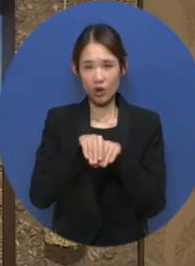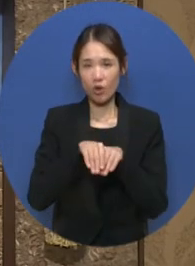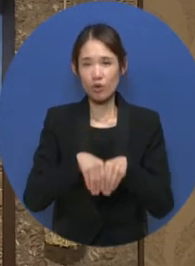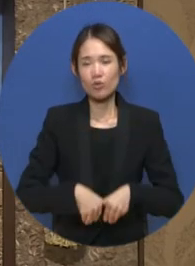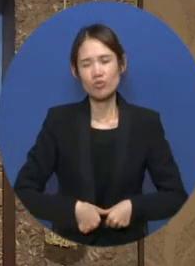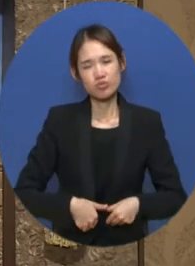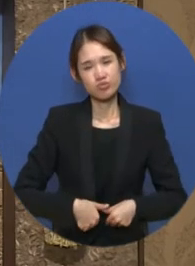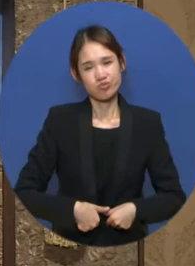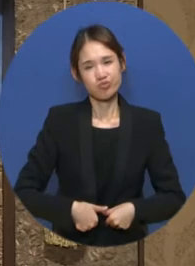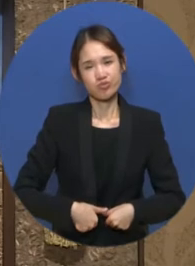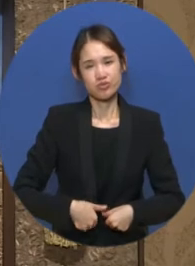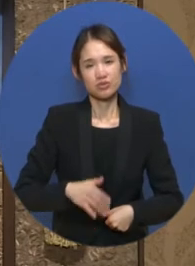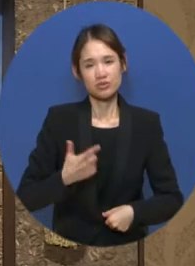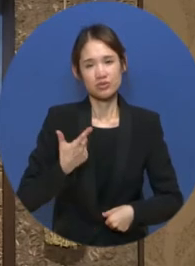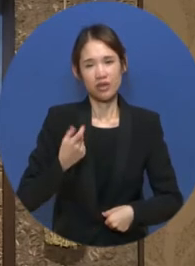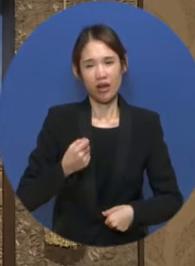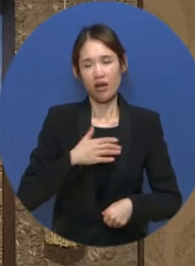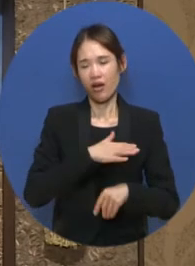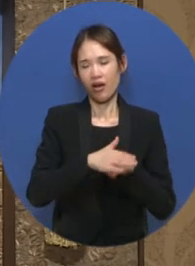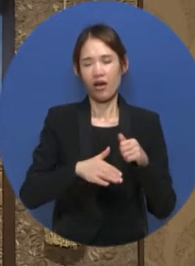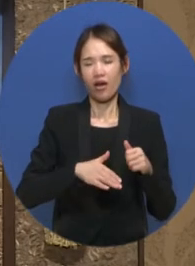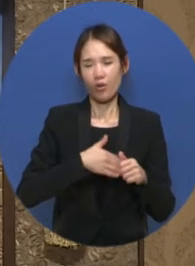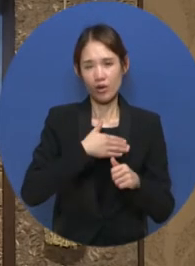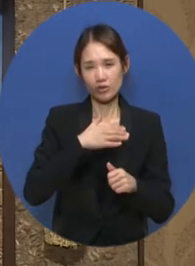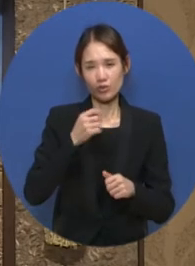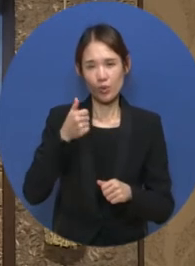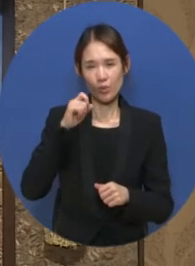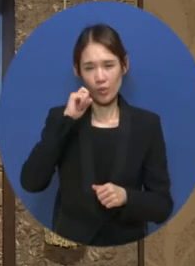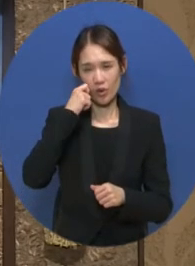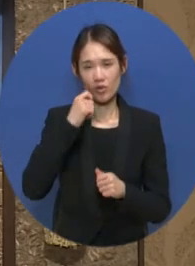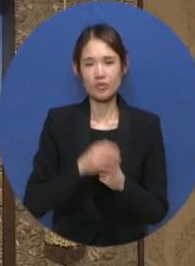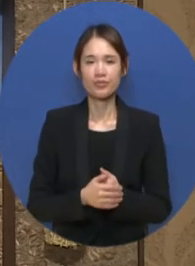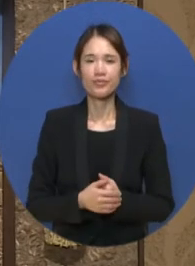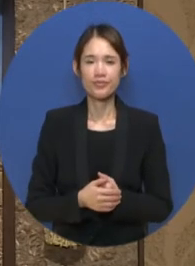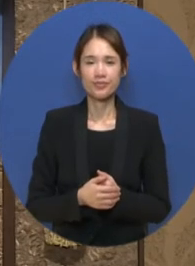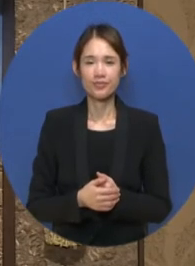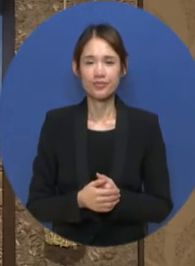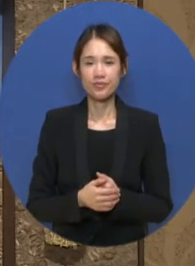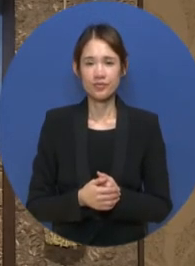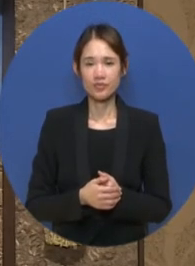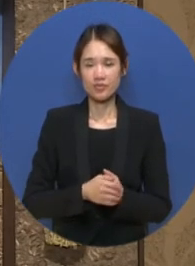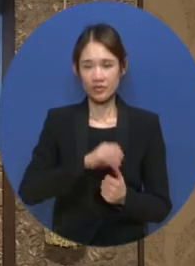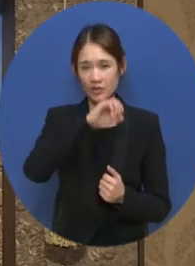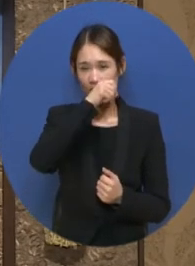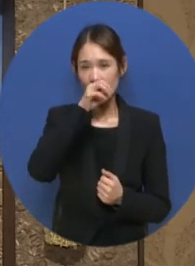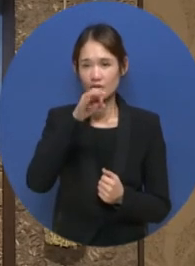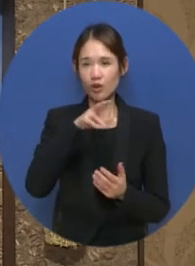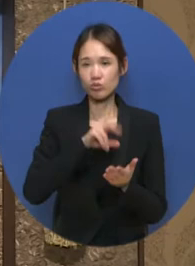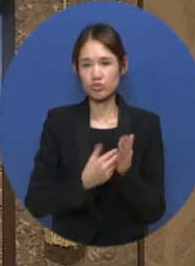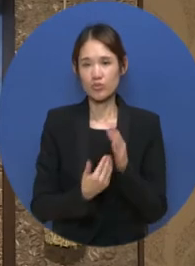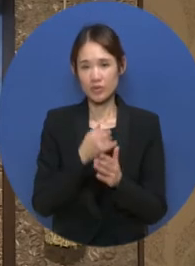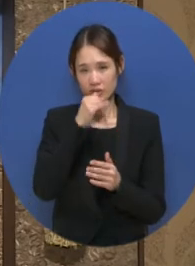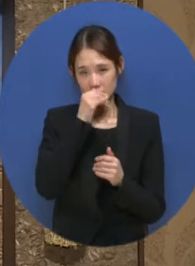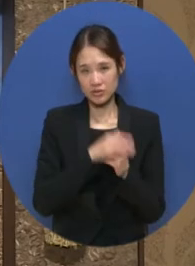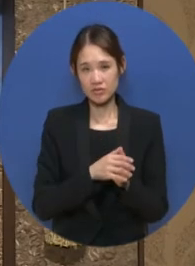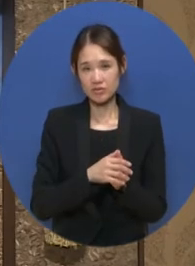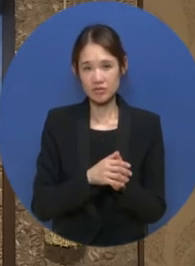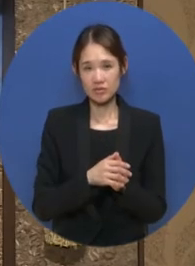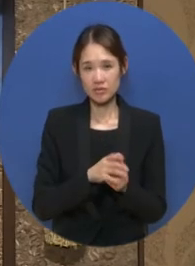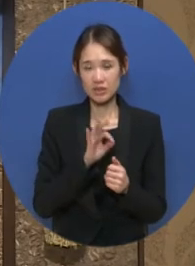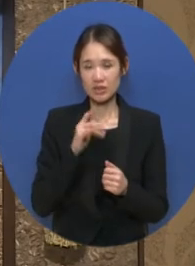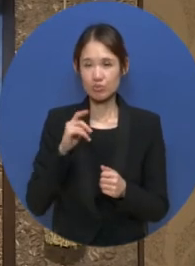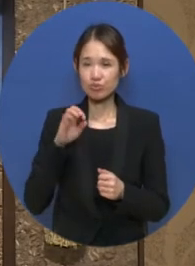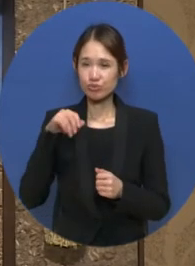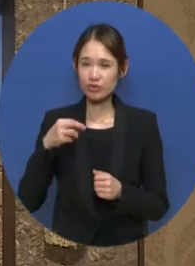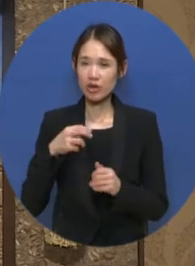필요한데 그렇지는 못한 상황이 거에요 아무래도 채 정작 있는데 그렇습니다 그리고 이제 여러가지 좀 인프라가 좀